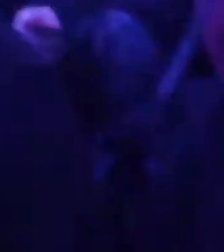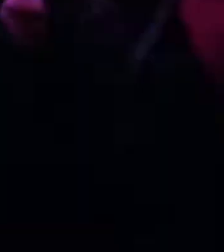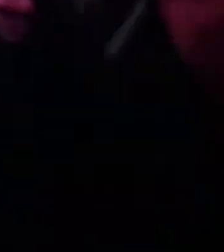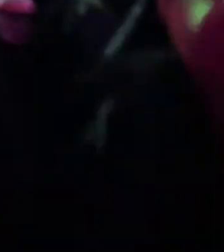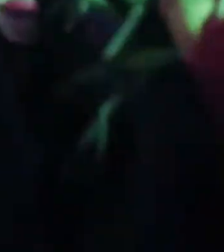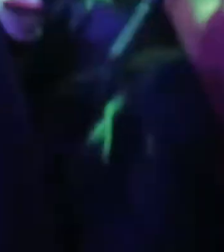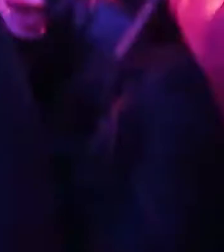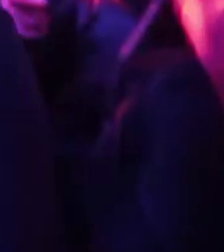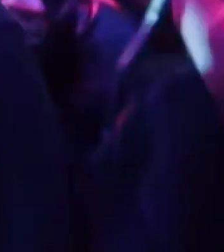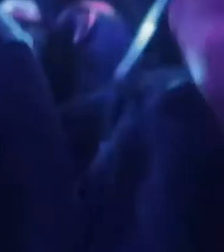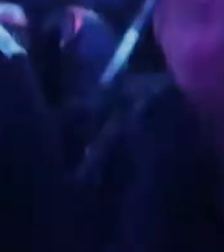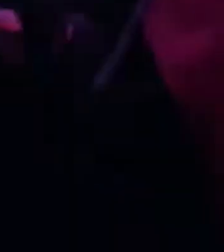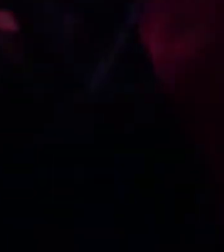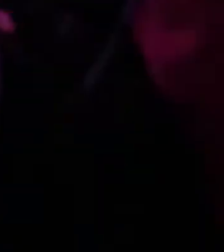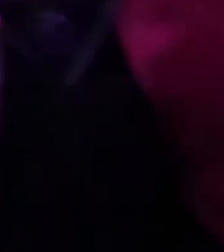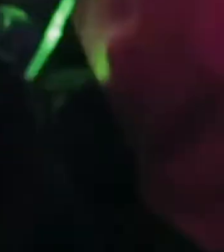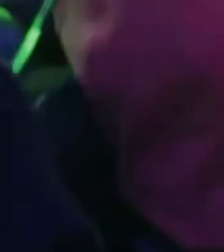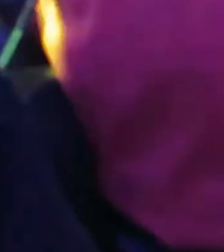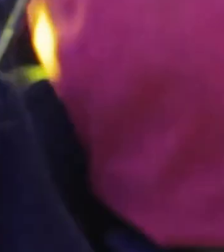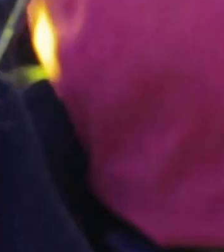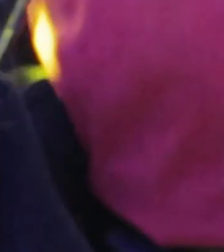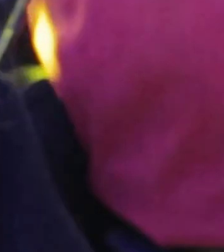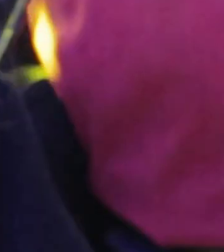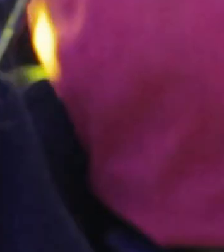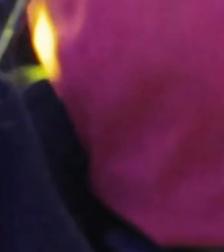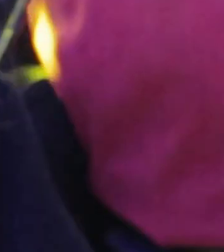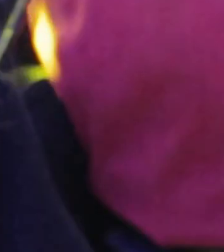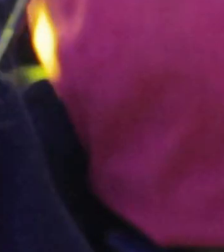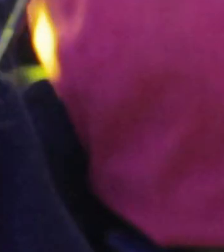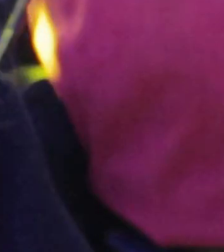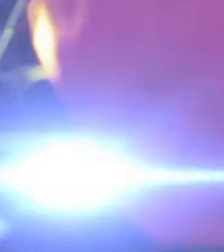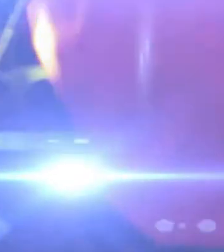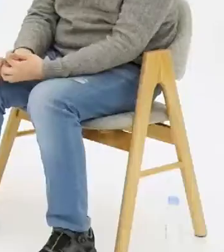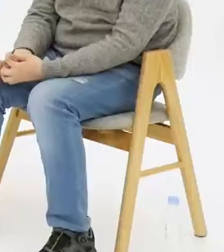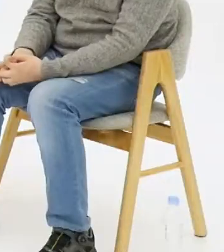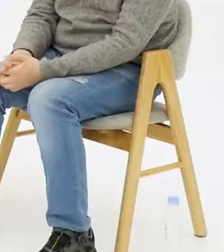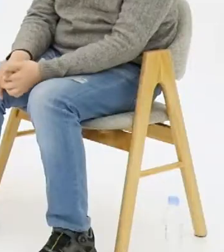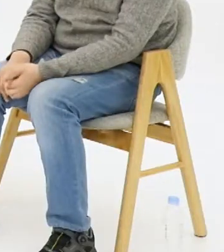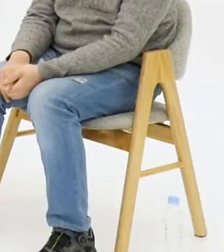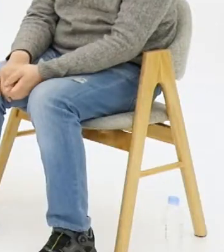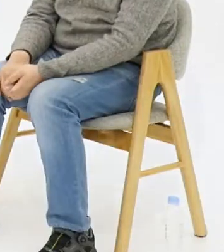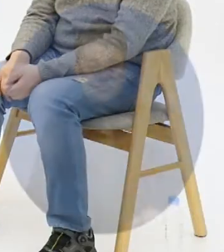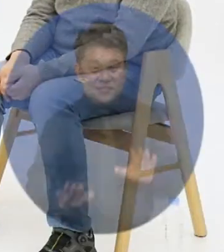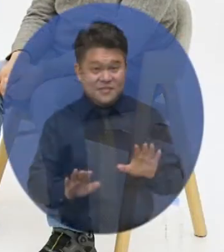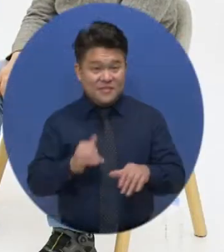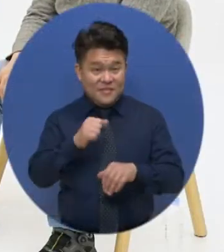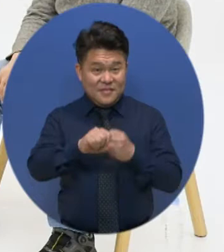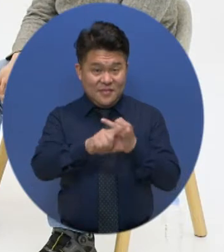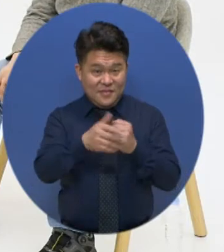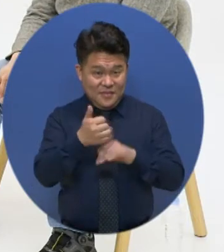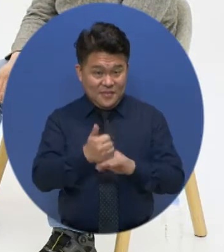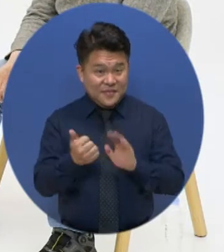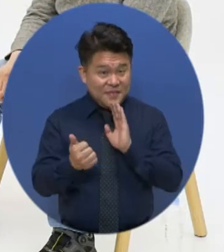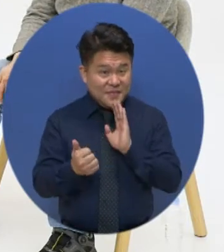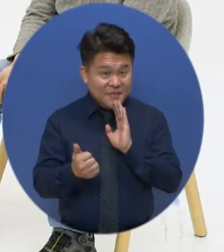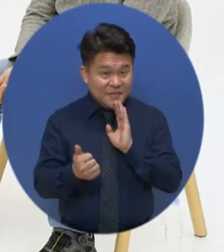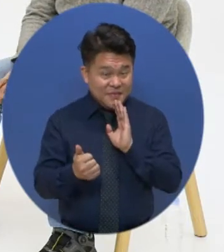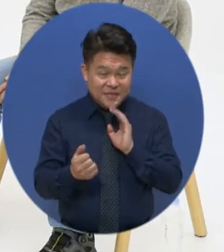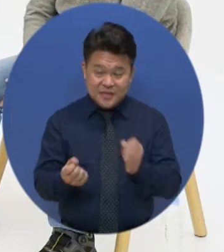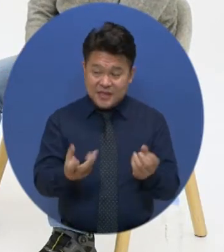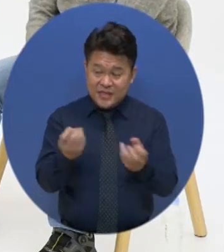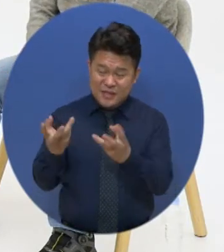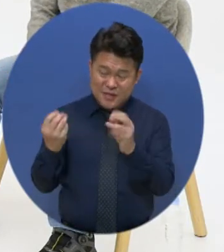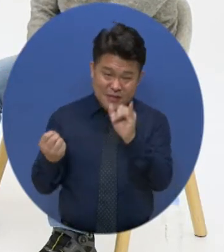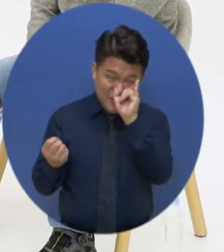지금 이제 연말이잖아요. 연말이면 뭐 어디 행사도